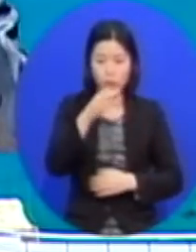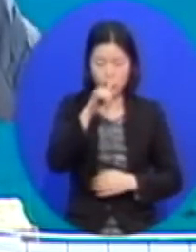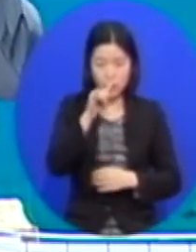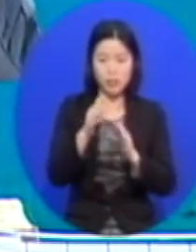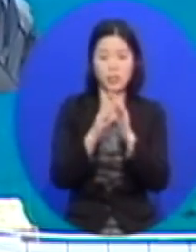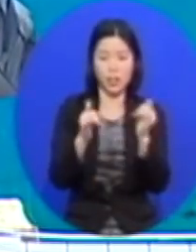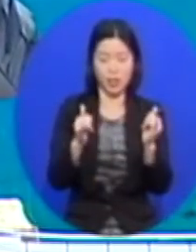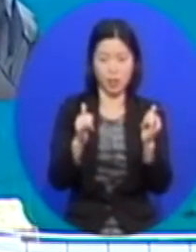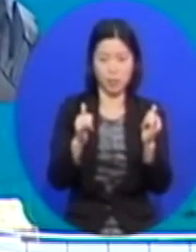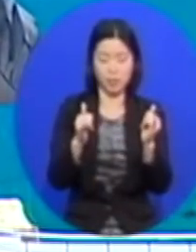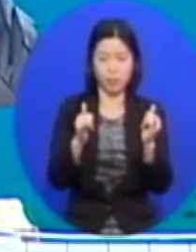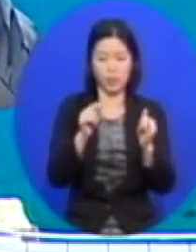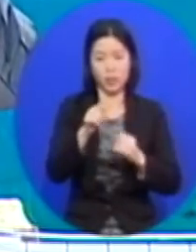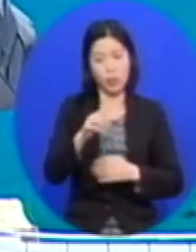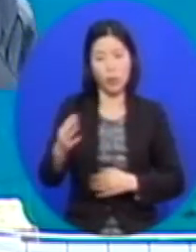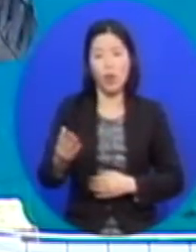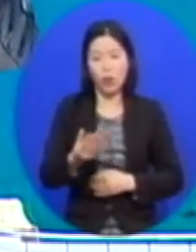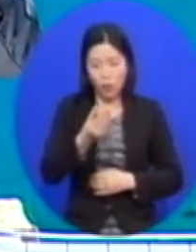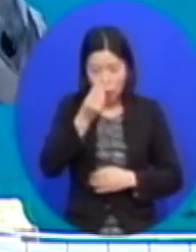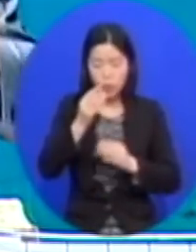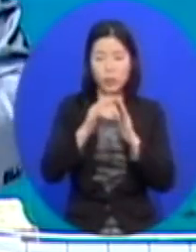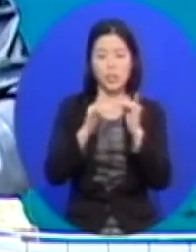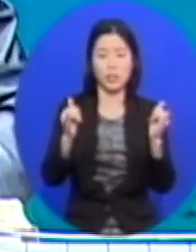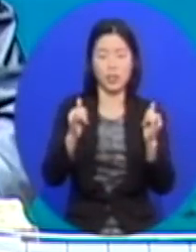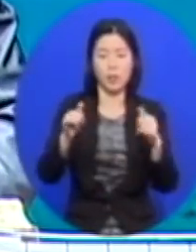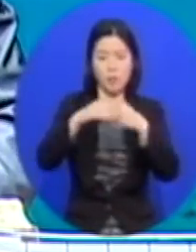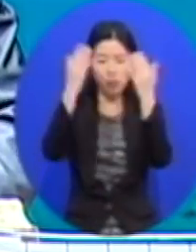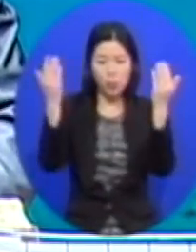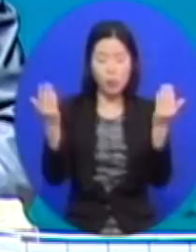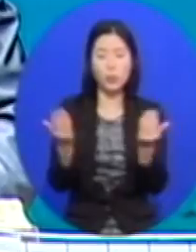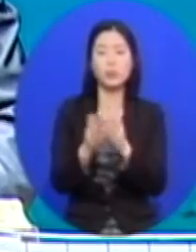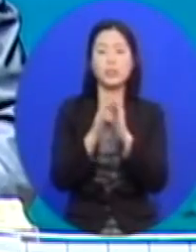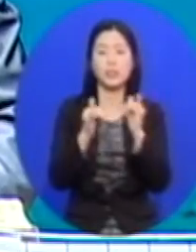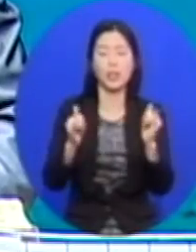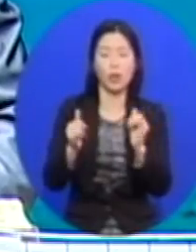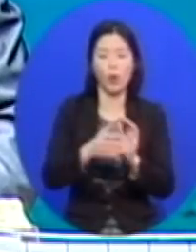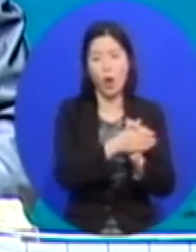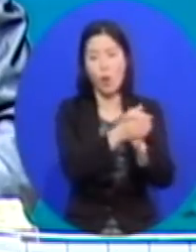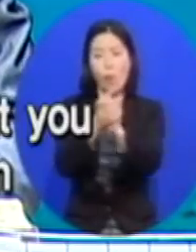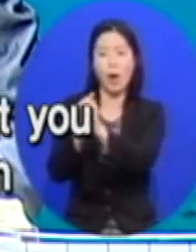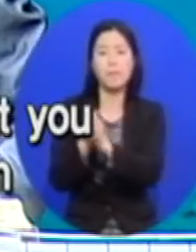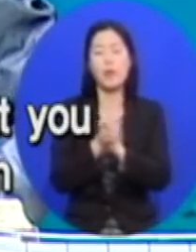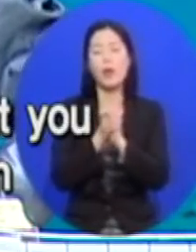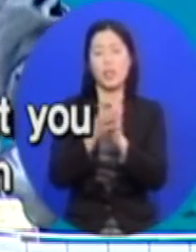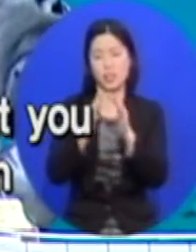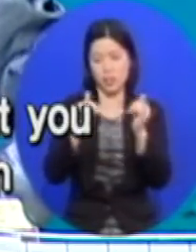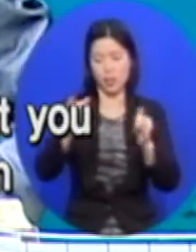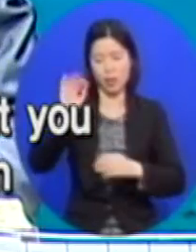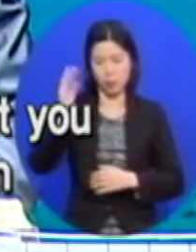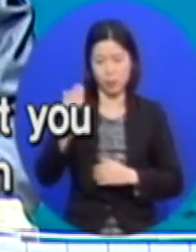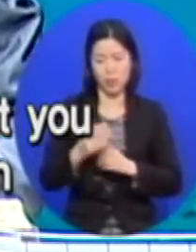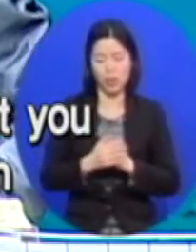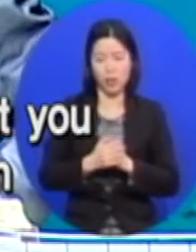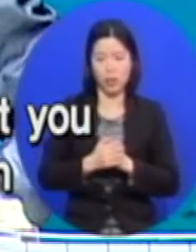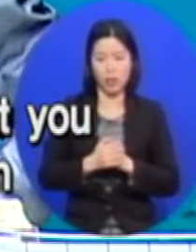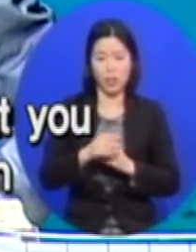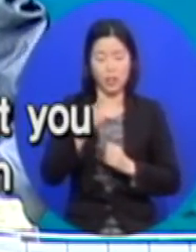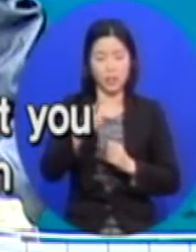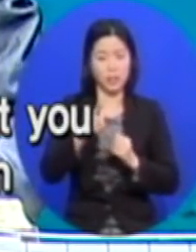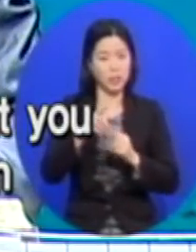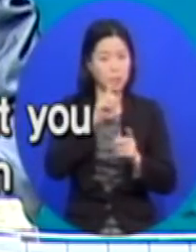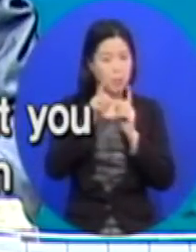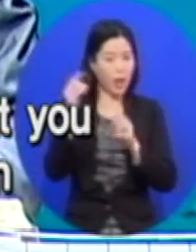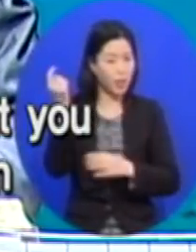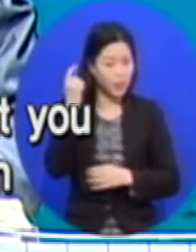거룩한 사람 모든 사람과 화평한 사람이어야 합니다 어떤 분들은 그 말을